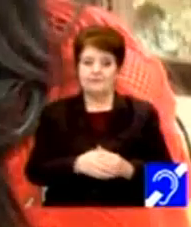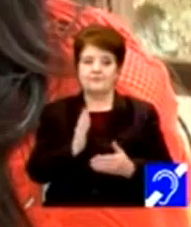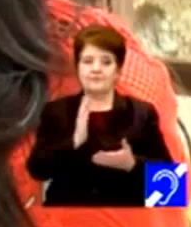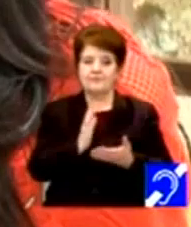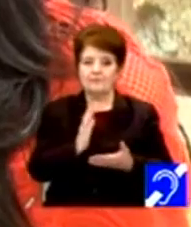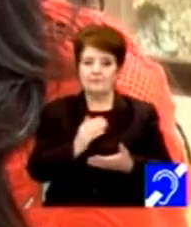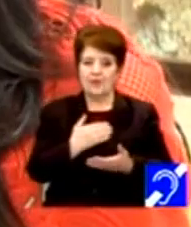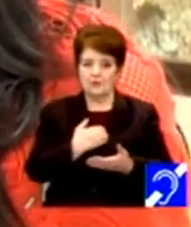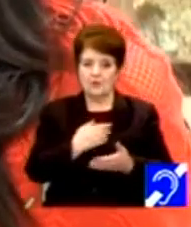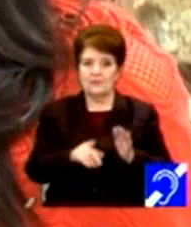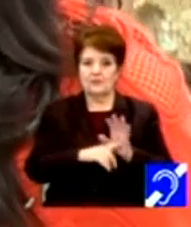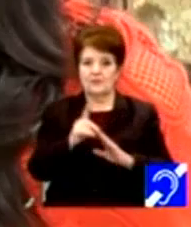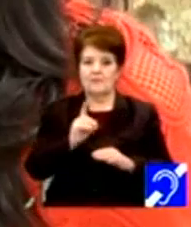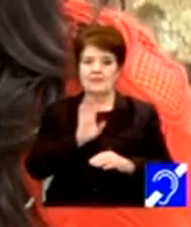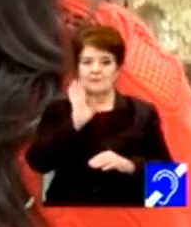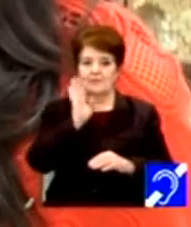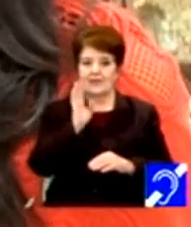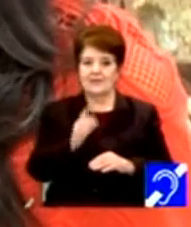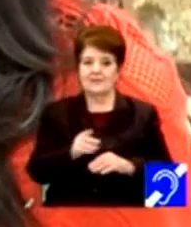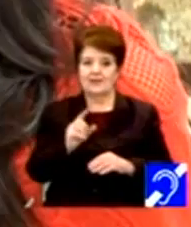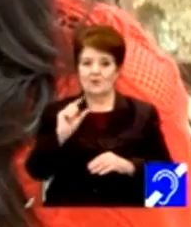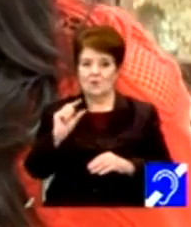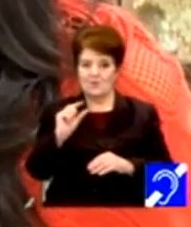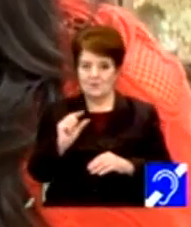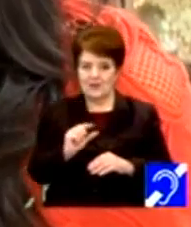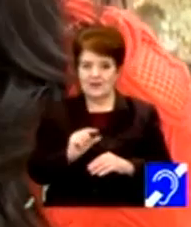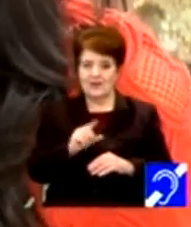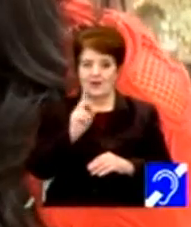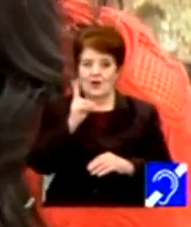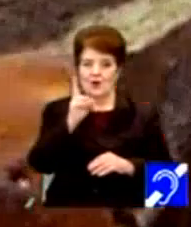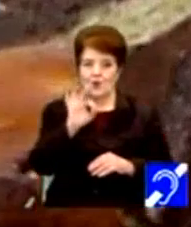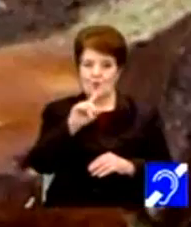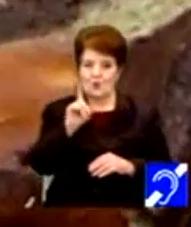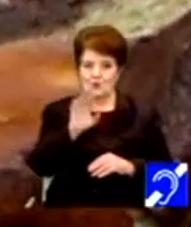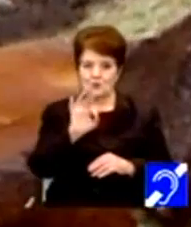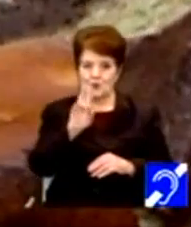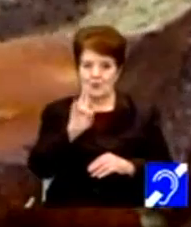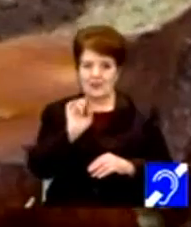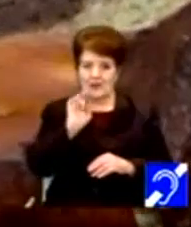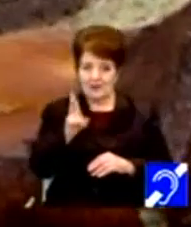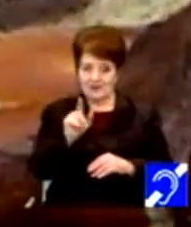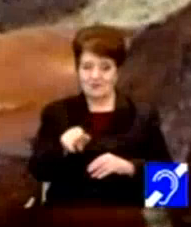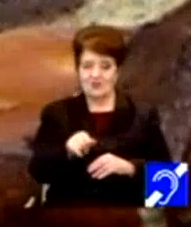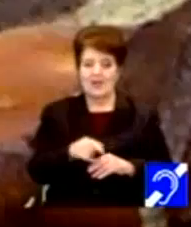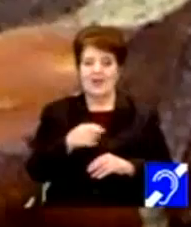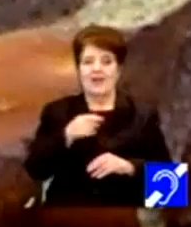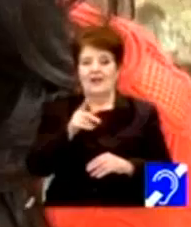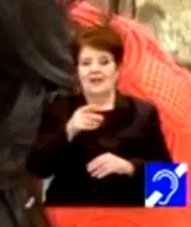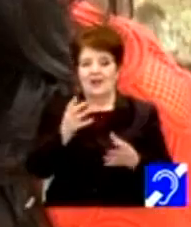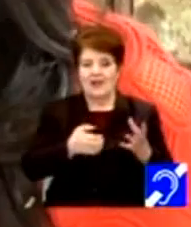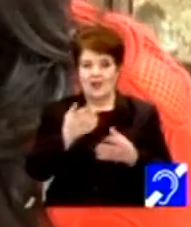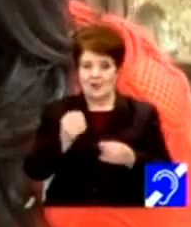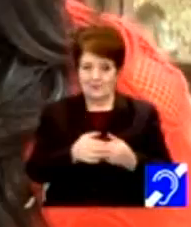dietă. Noi o să ne începem dimineața cu un mic dejun bazat pe cozonac și lapte. Ideal este să consumăm desertul după